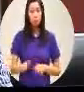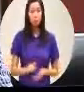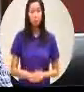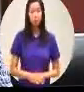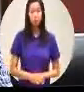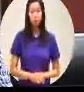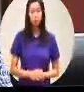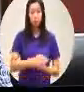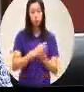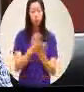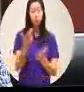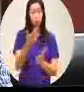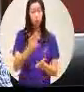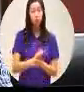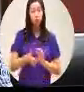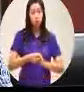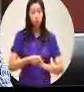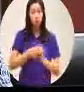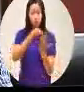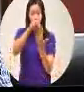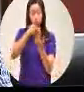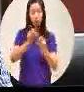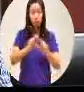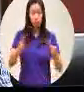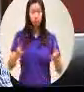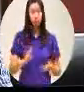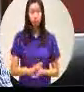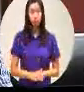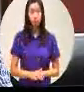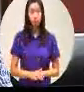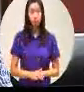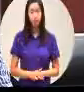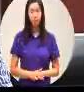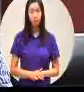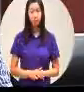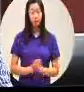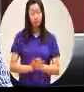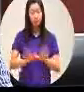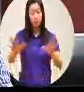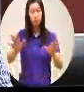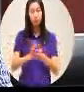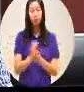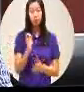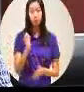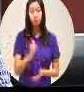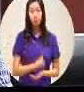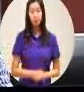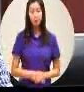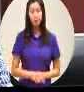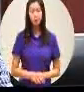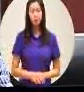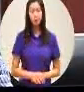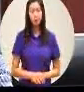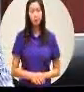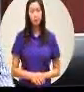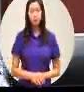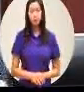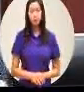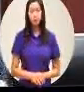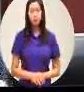信七项绝对是多元让大家多元发展的一个比较好的一个选择啦。以上谢谢。